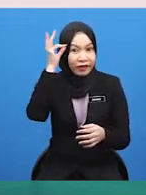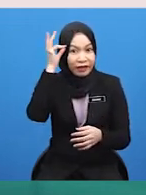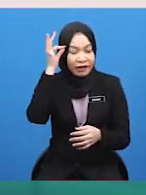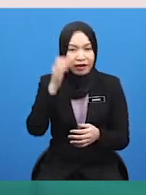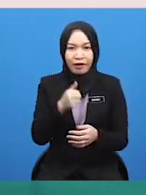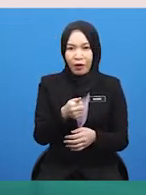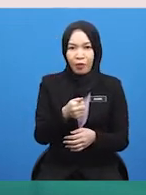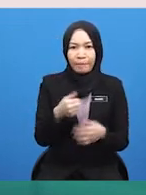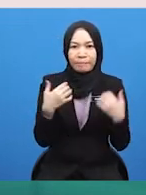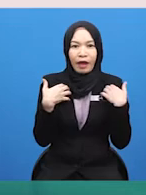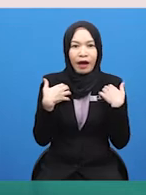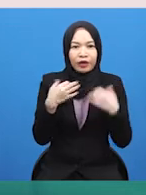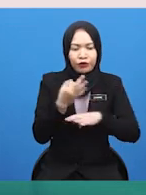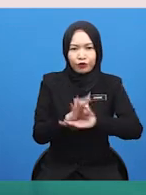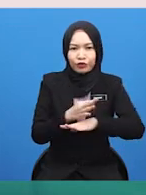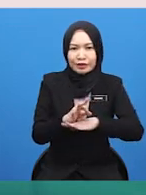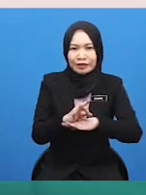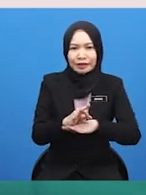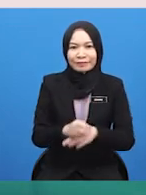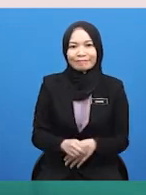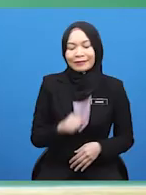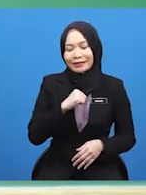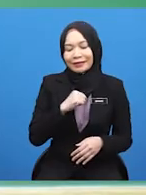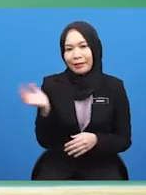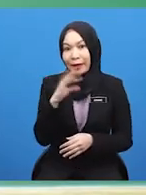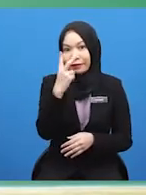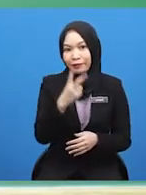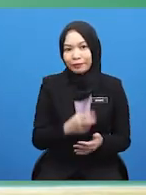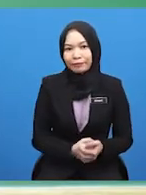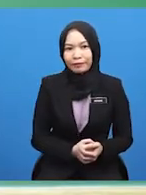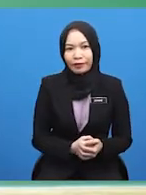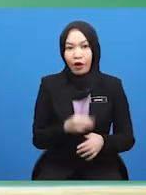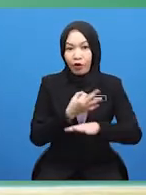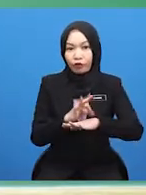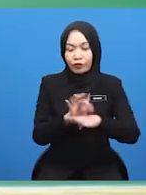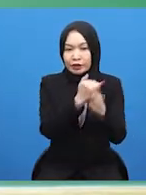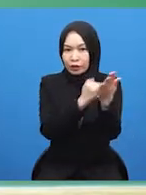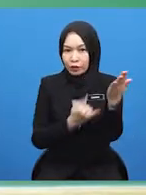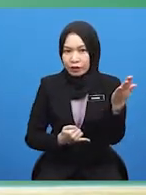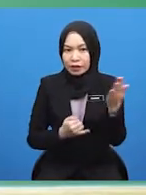mempunyai fungsi tertentu. Mari kita lihat bersama-sama. Fungsi lukisan.